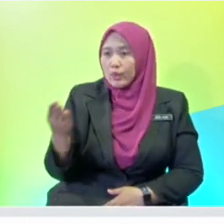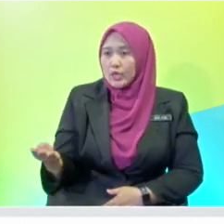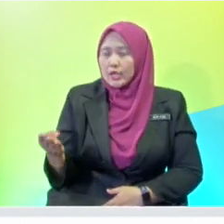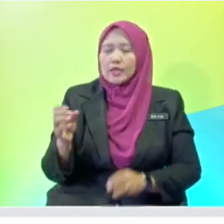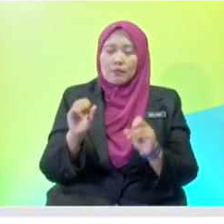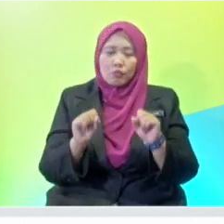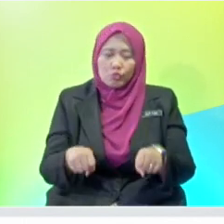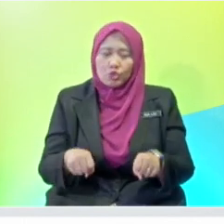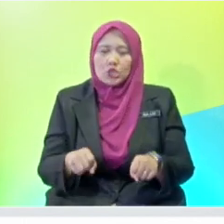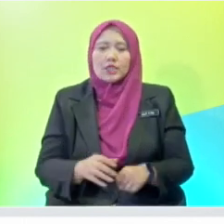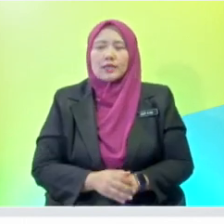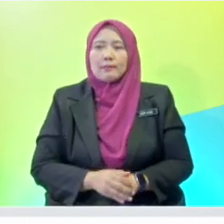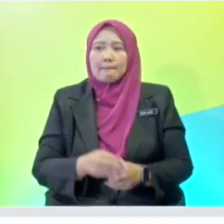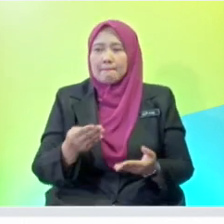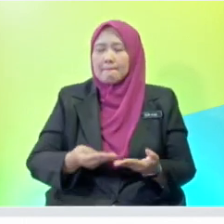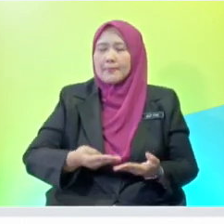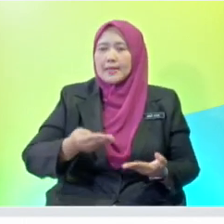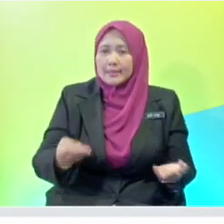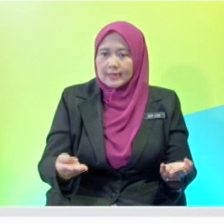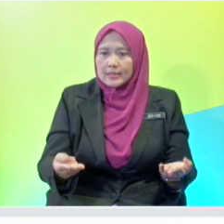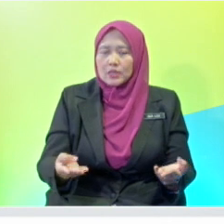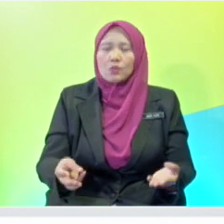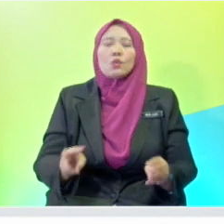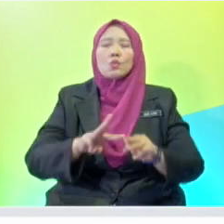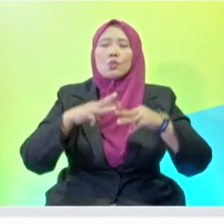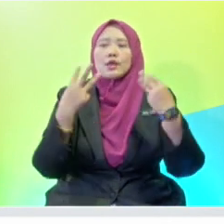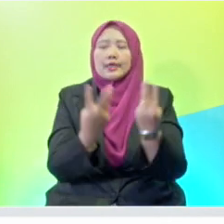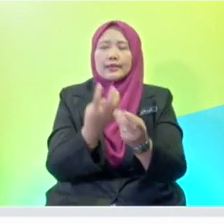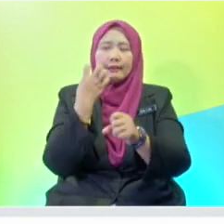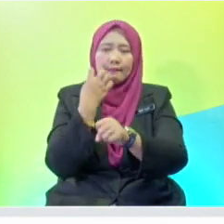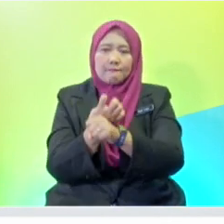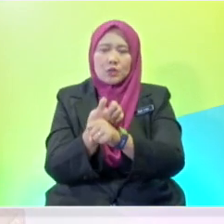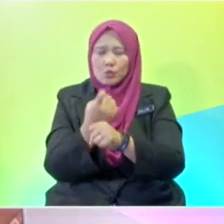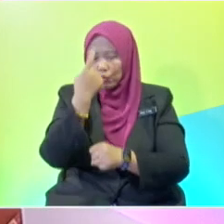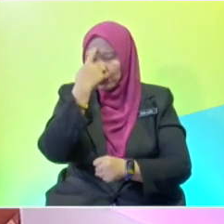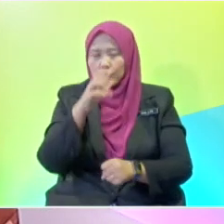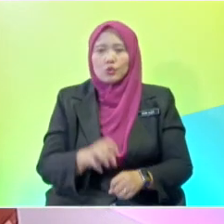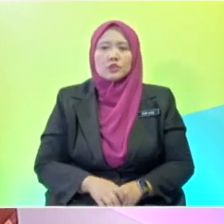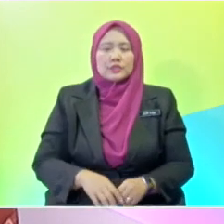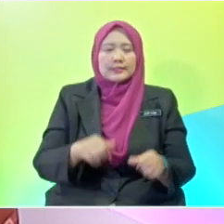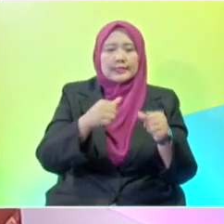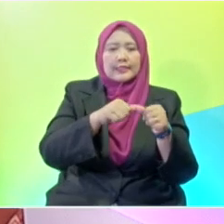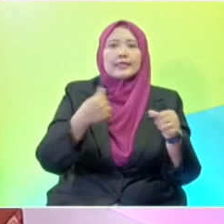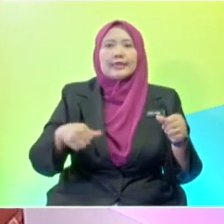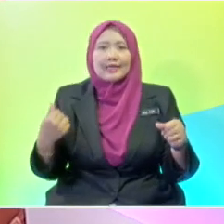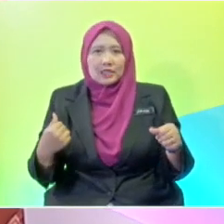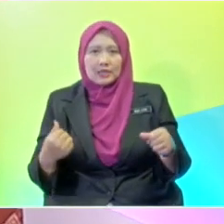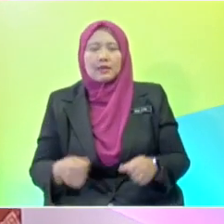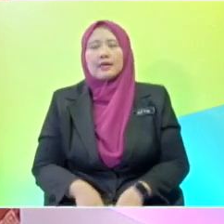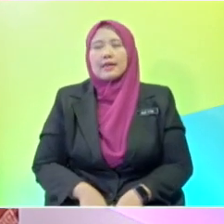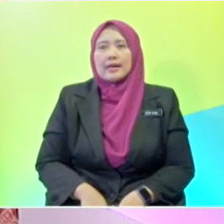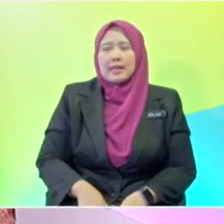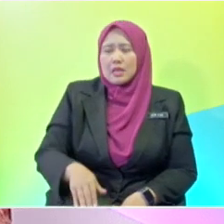bagi membantu mencegah mencegah ada manusia ataupun dalam prosesnya dan kata lain melambatkan proses